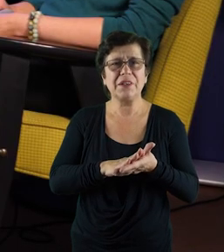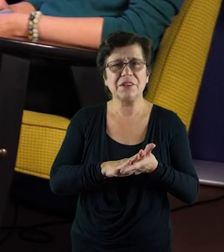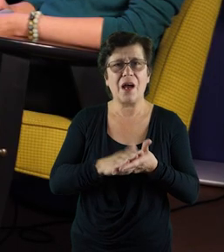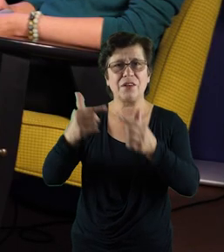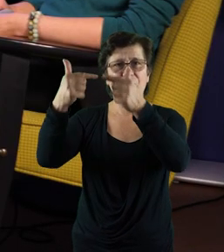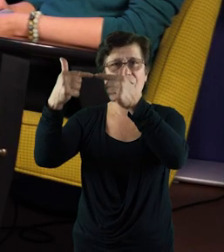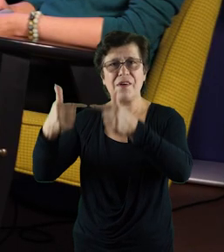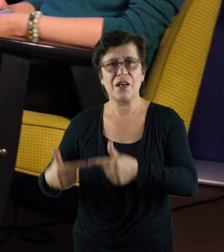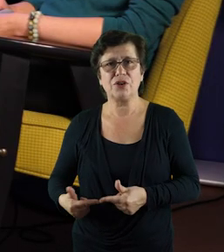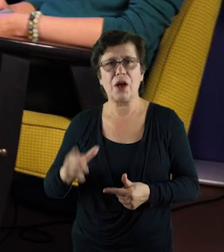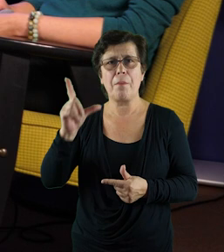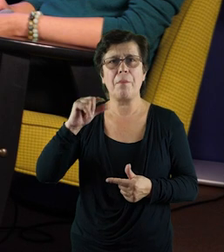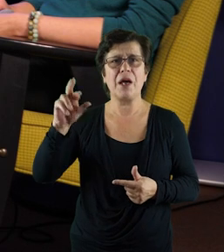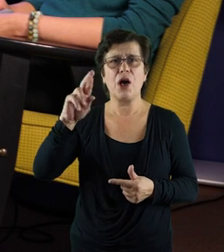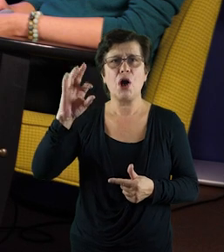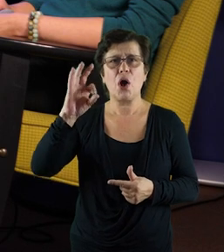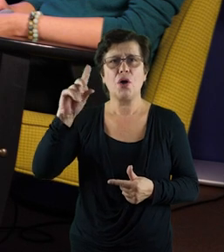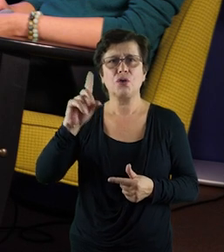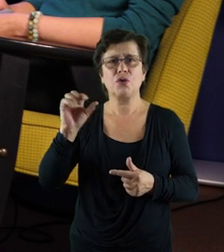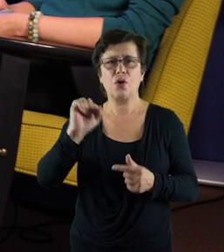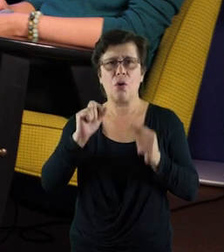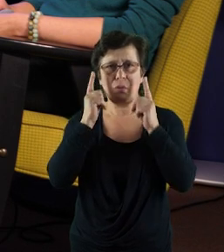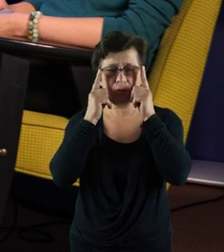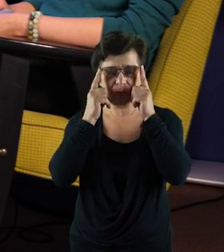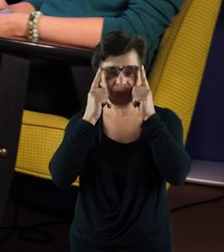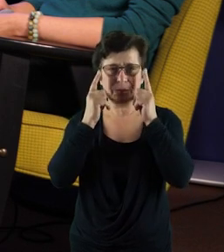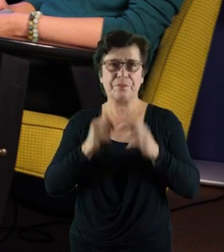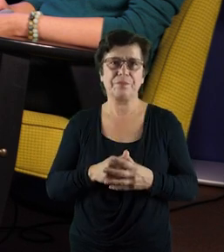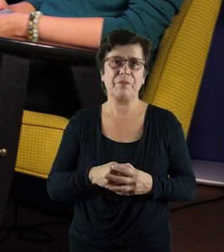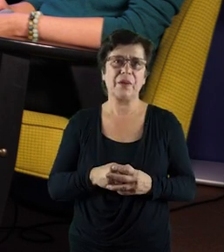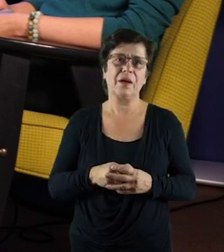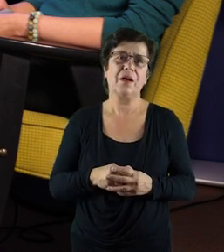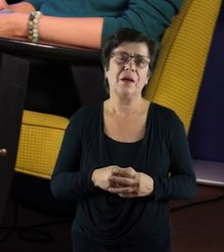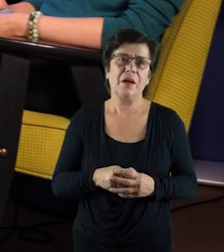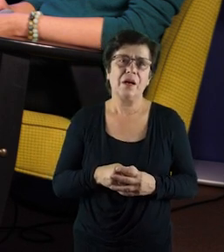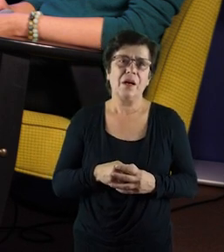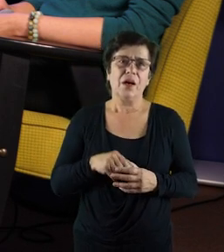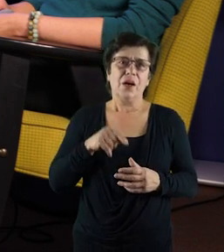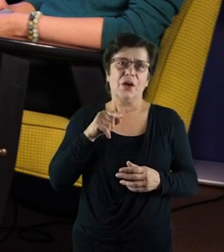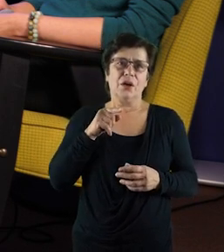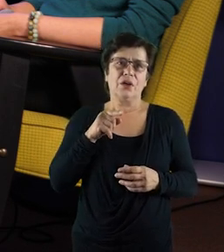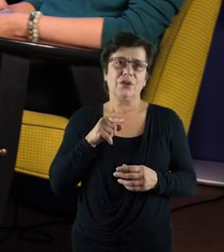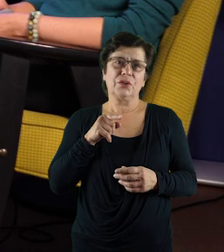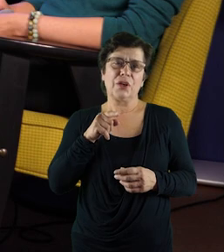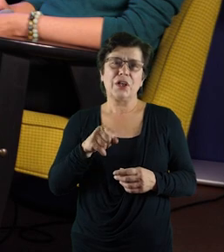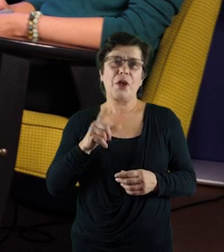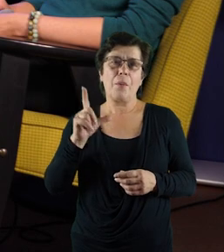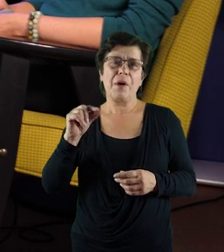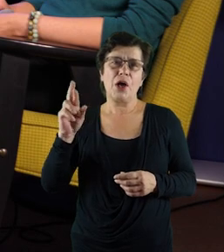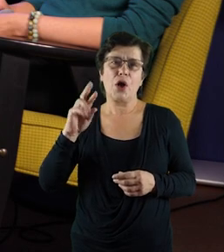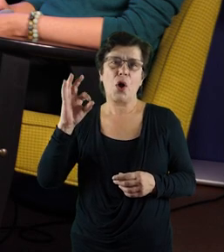prozą, zachowując jednak rytmikę. I to Artur Sandauer określił to prozowierszem,